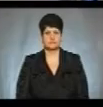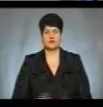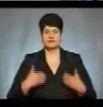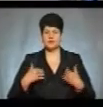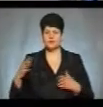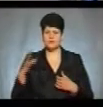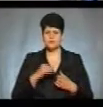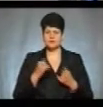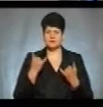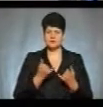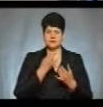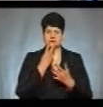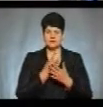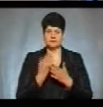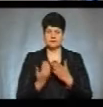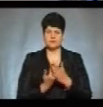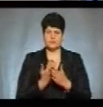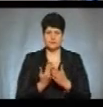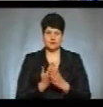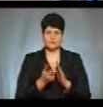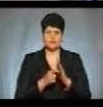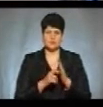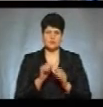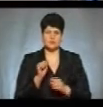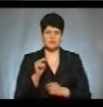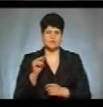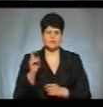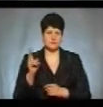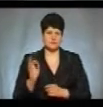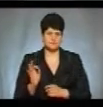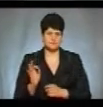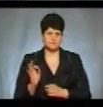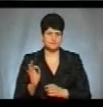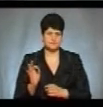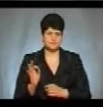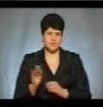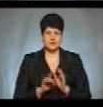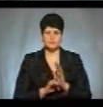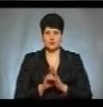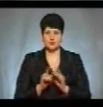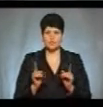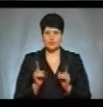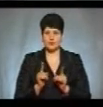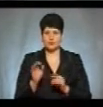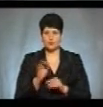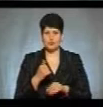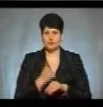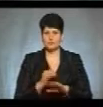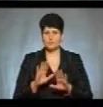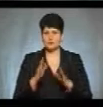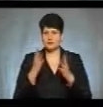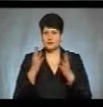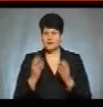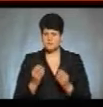Вітаю всіх, хто щойно приєднався до нас. Ви дивитесь новини у студії Анастасія Чичко. І спочатку коротко про головні події дня.